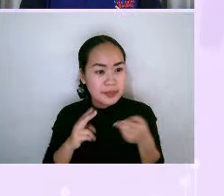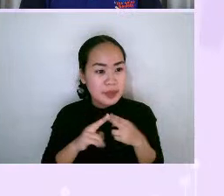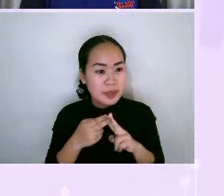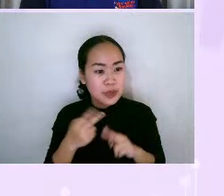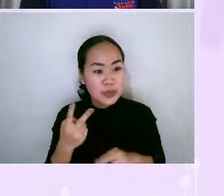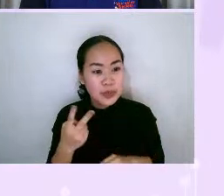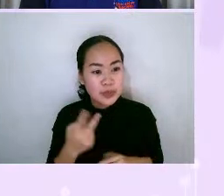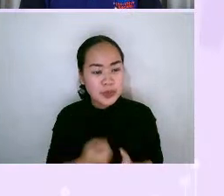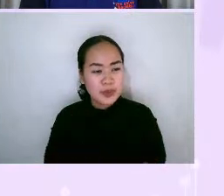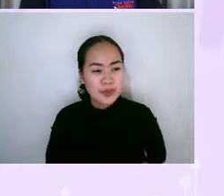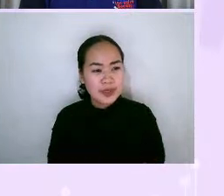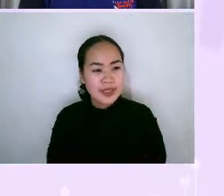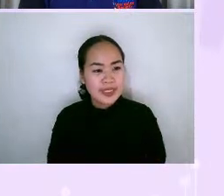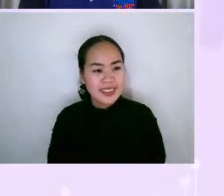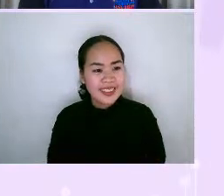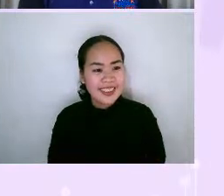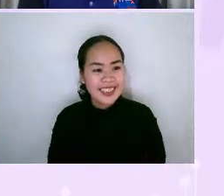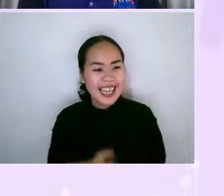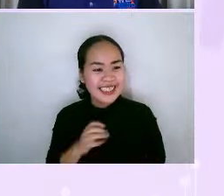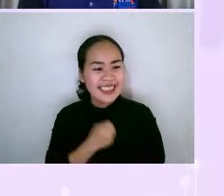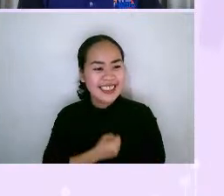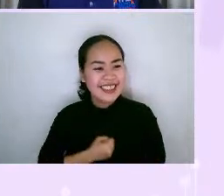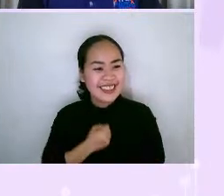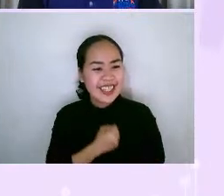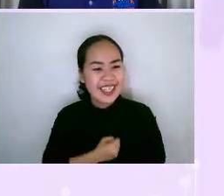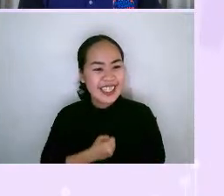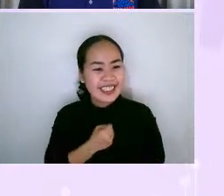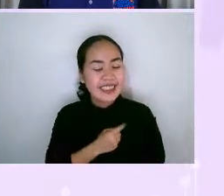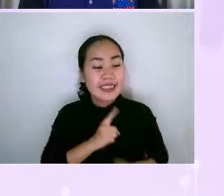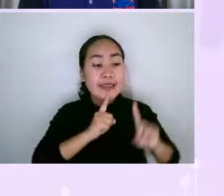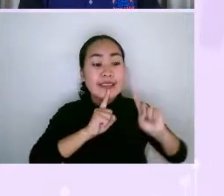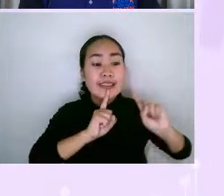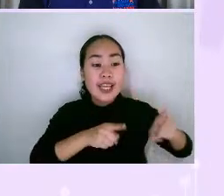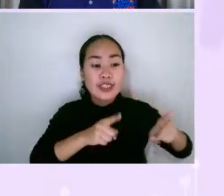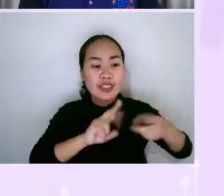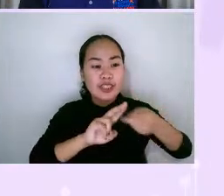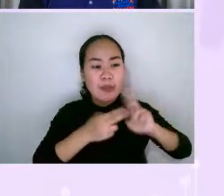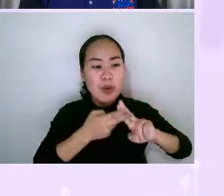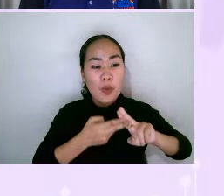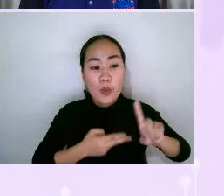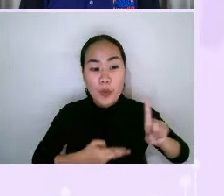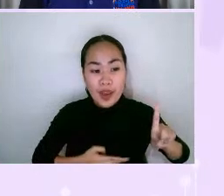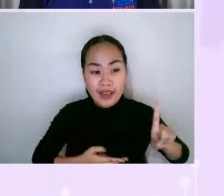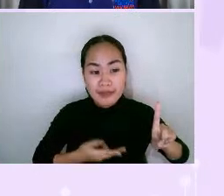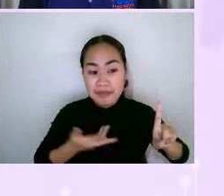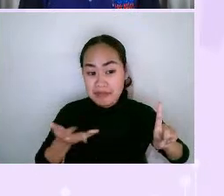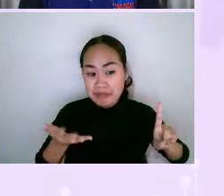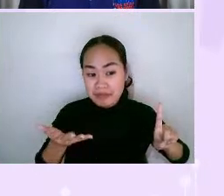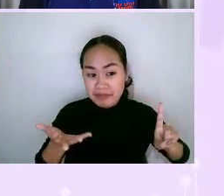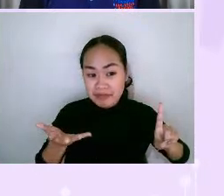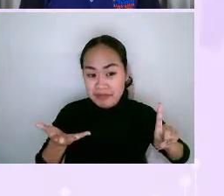Ay, sorry po. Ang answer po natin sa number 1 ay